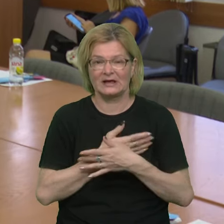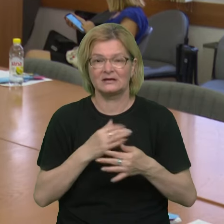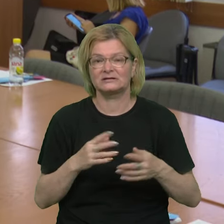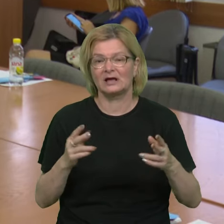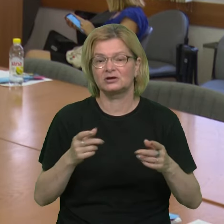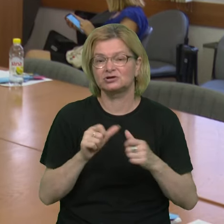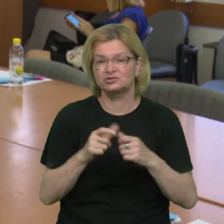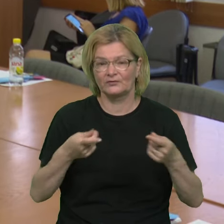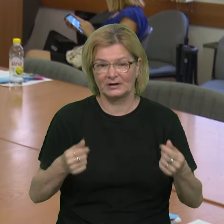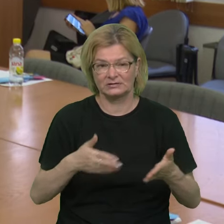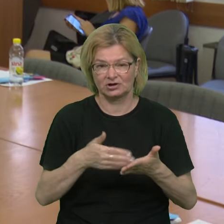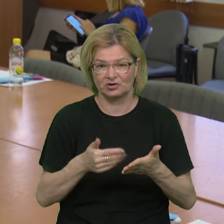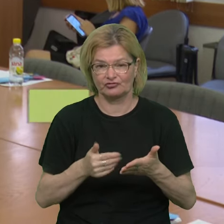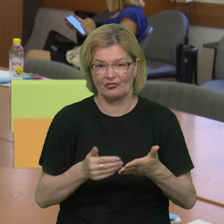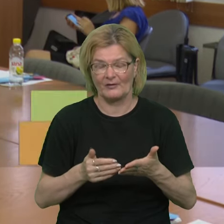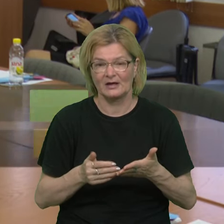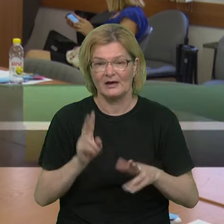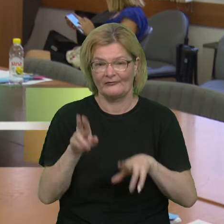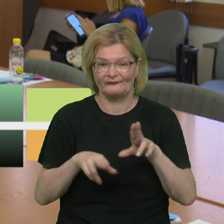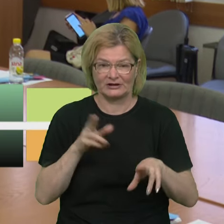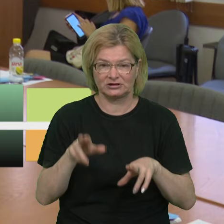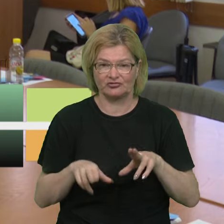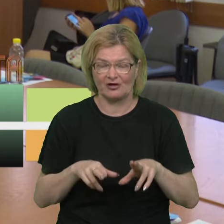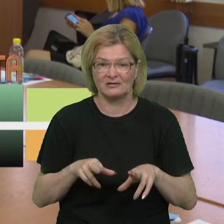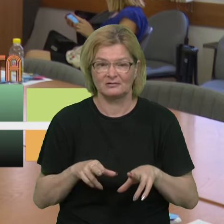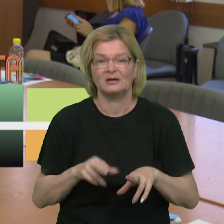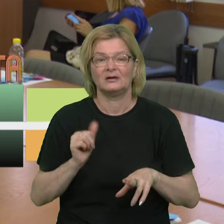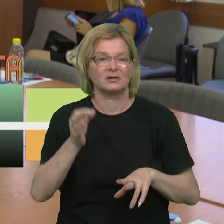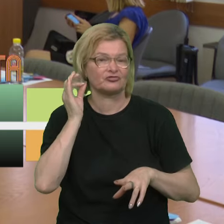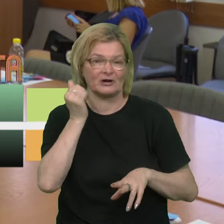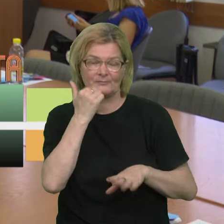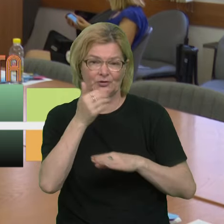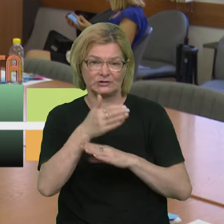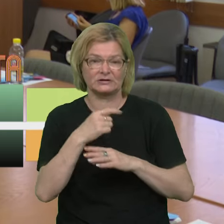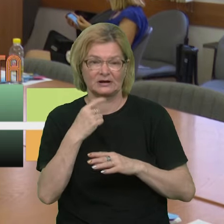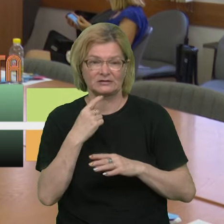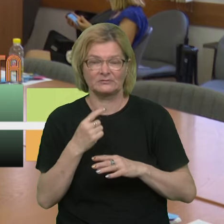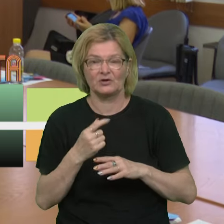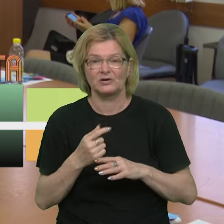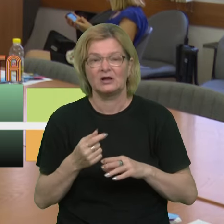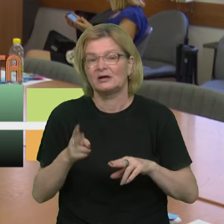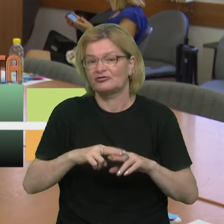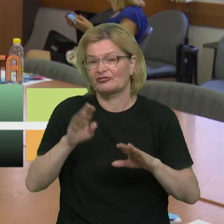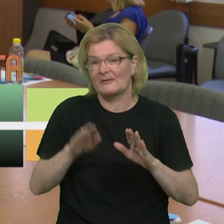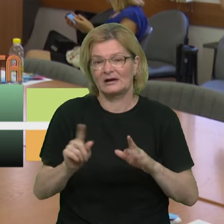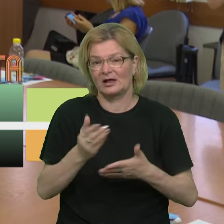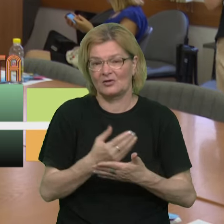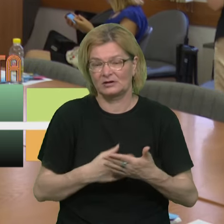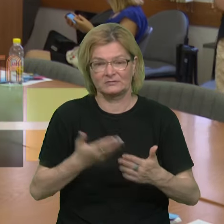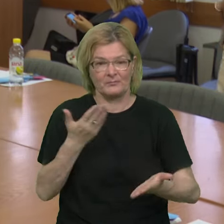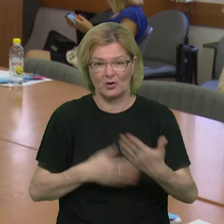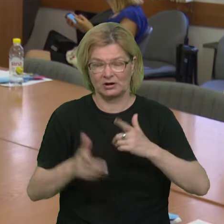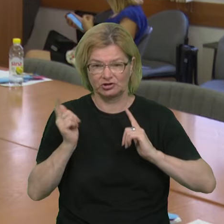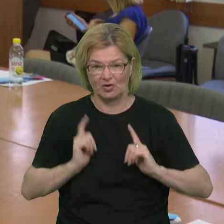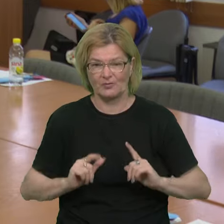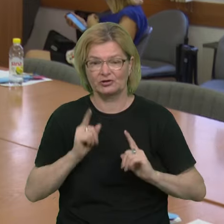poticaj za sufinanciranje troškova vrtića, jer žene poduzetnice recimo u većini slučajeva ne